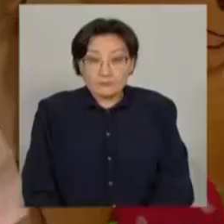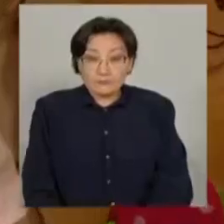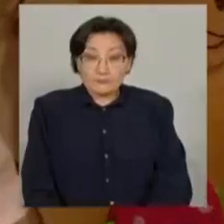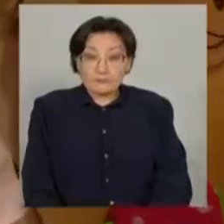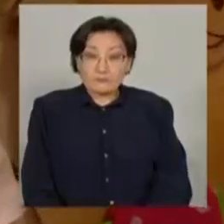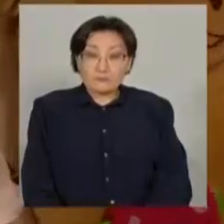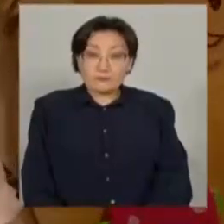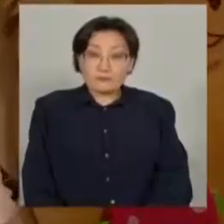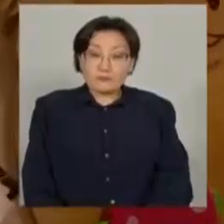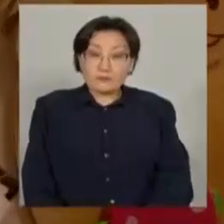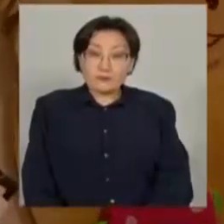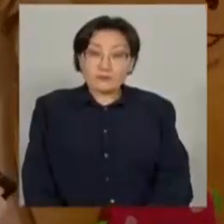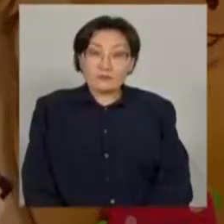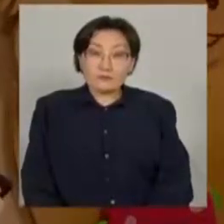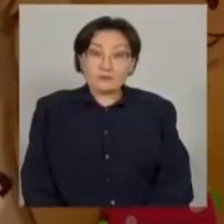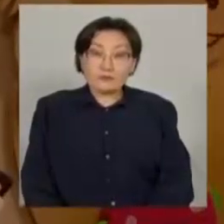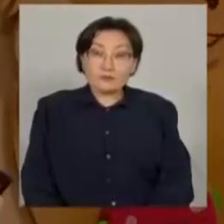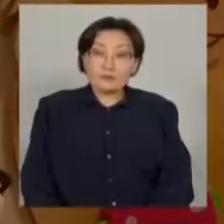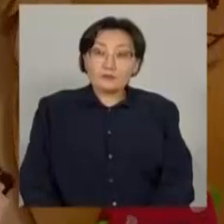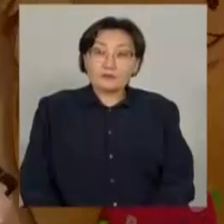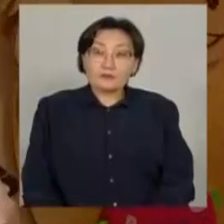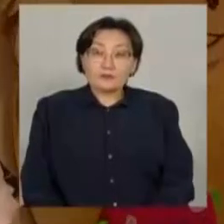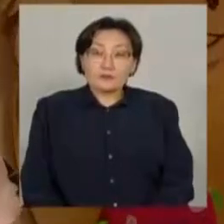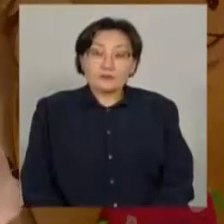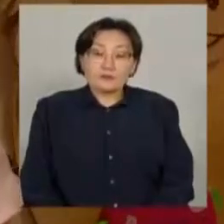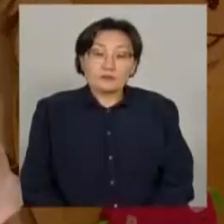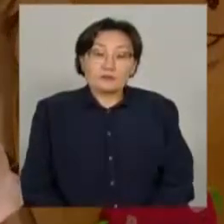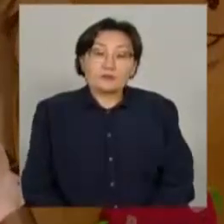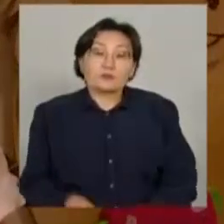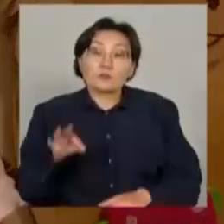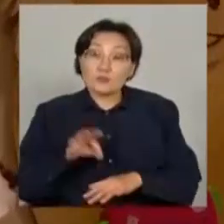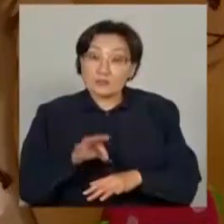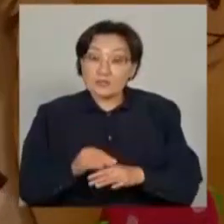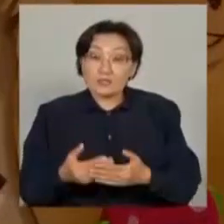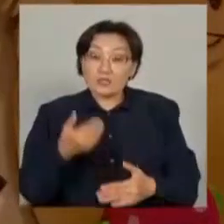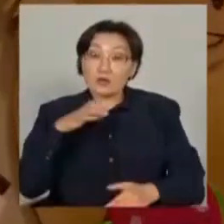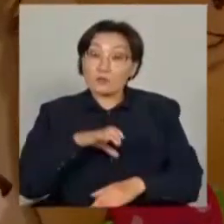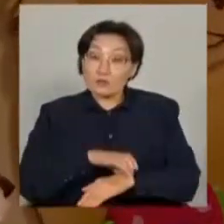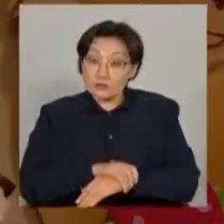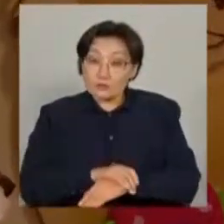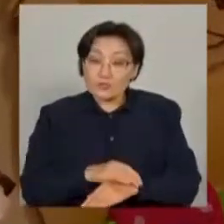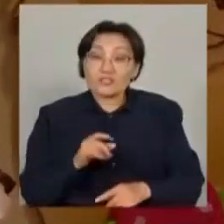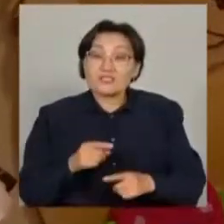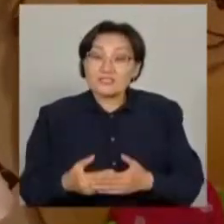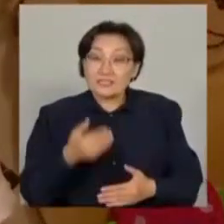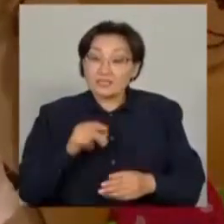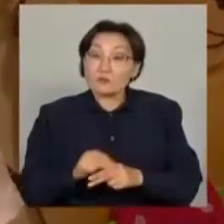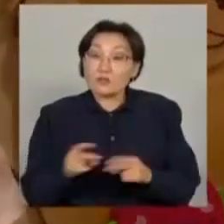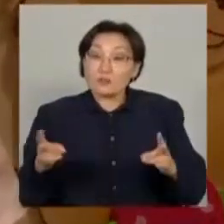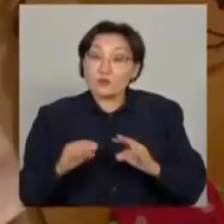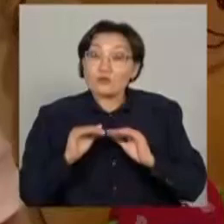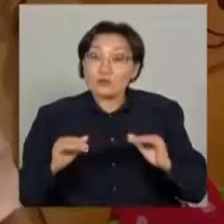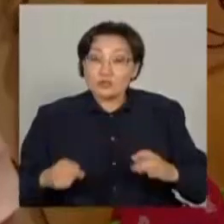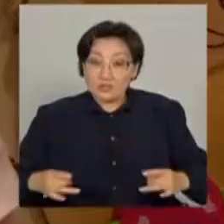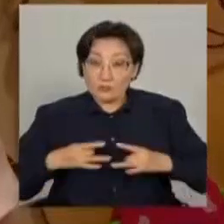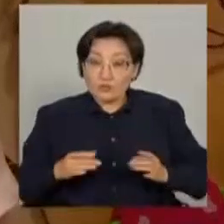пікірде. Центральная нервная система, она очень пластична. Дерт неғұрлым ерте анықталса, оны соғұрлым ерте емдеу қажет. Балалардың